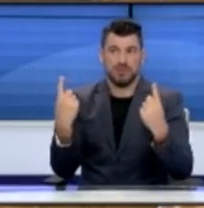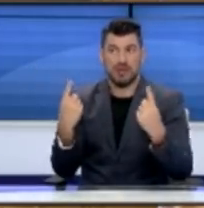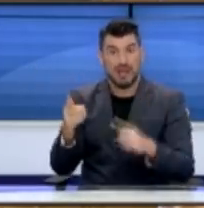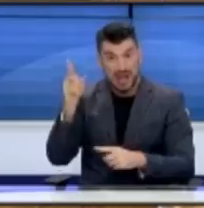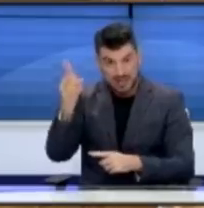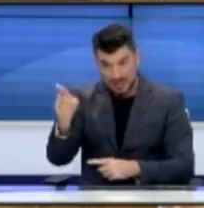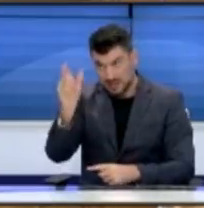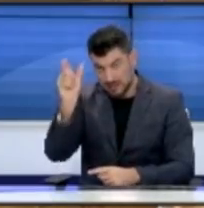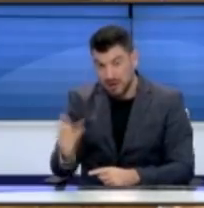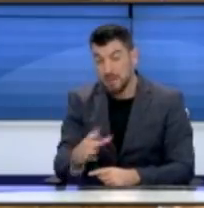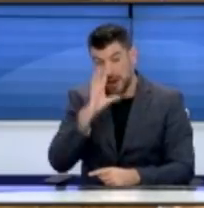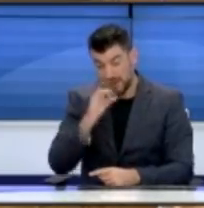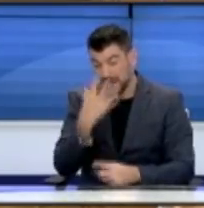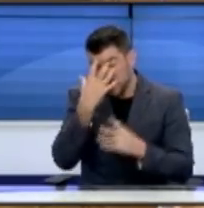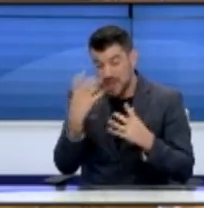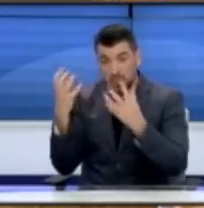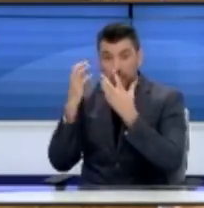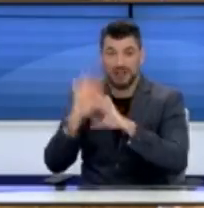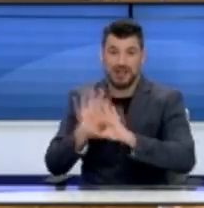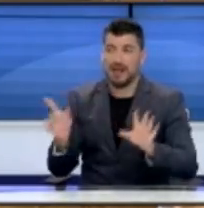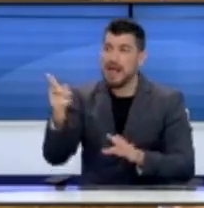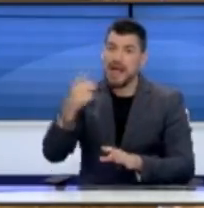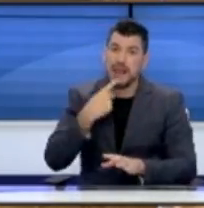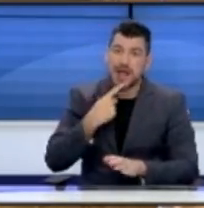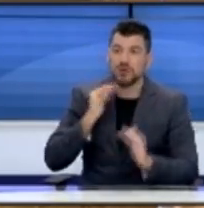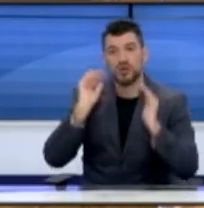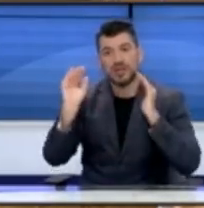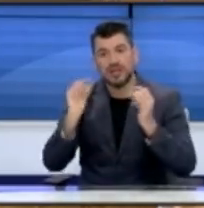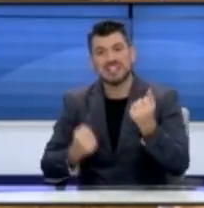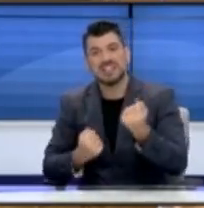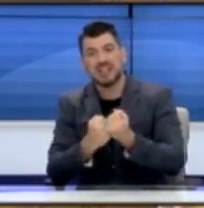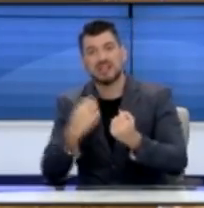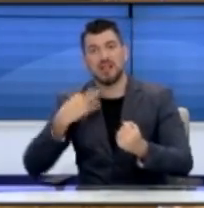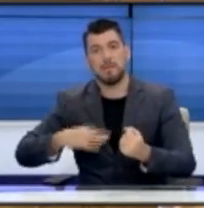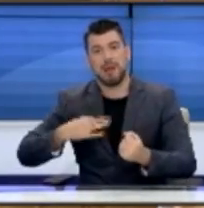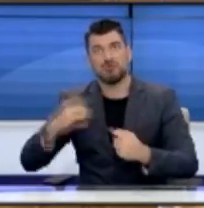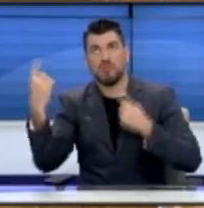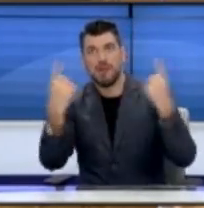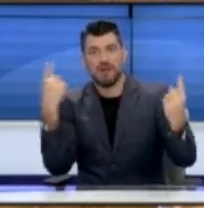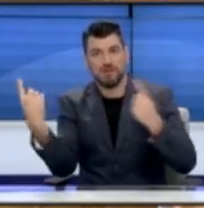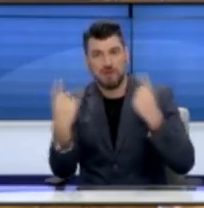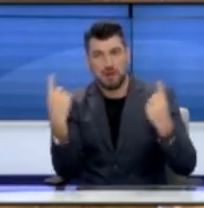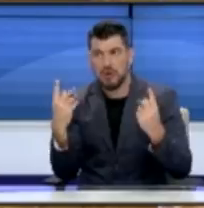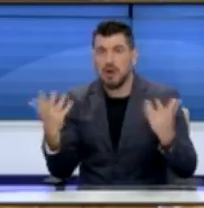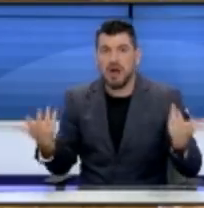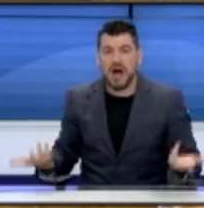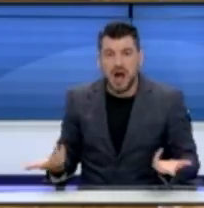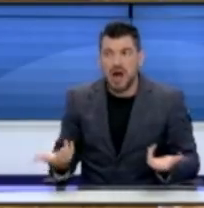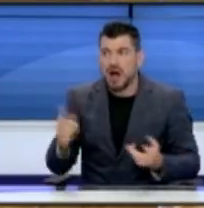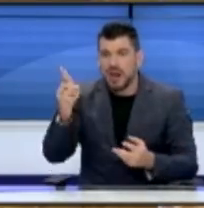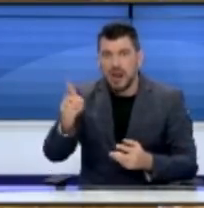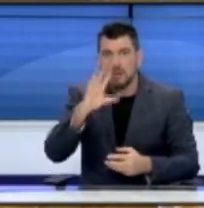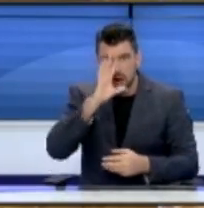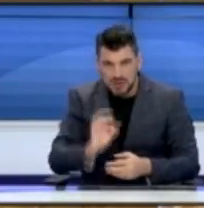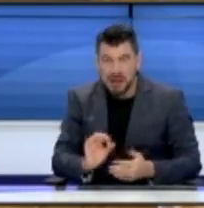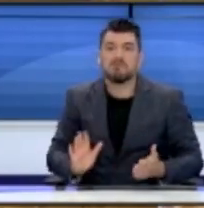τελικά η πράσινη ευαισθησία σας? Πόσο ψεύτικο αποδεικνύεται το ενδιαφέρον σας για τη δήθεν